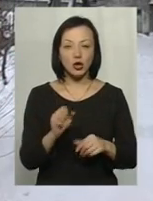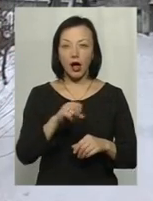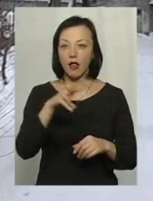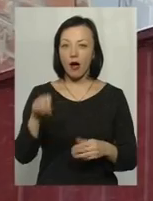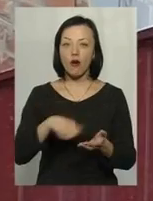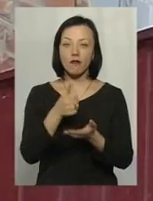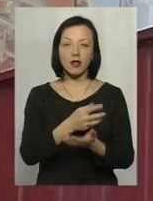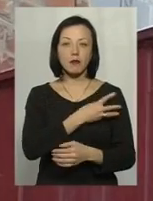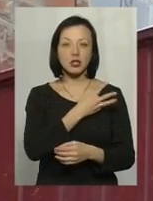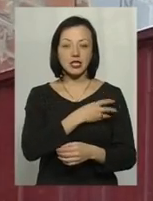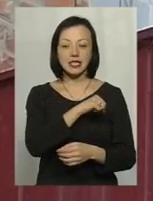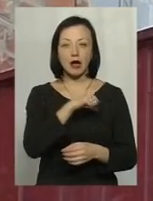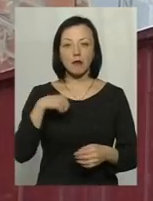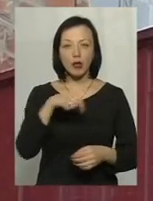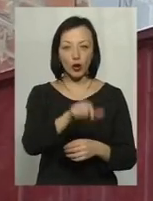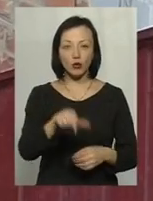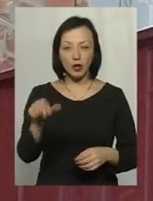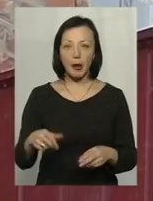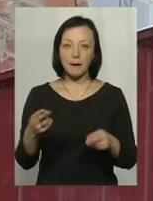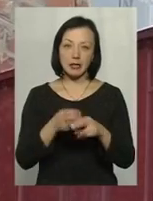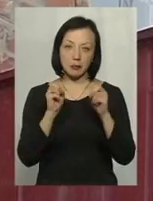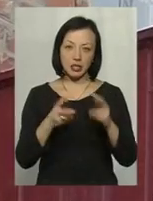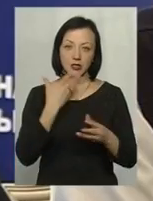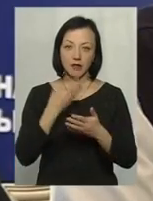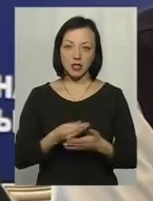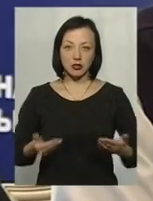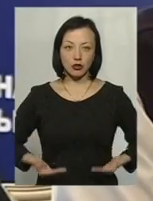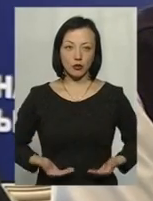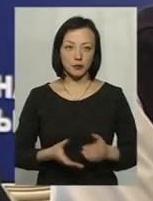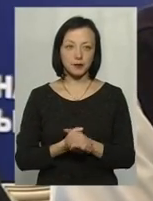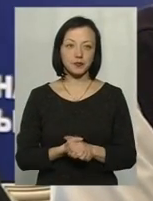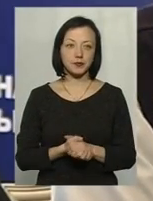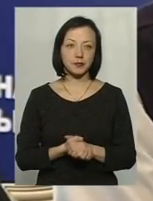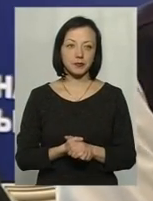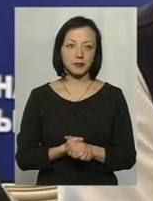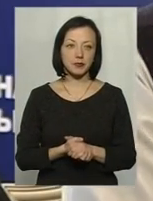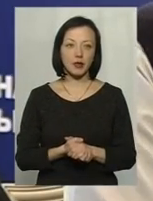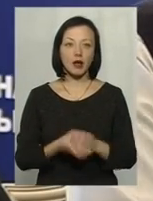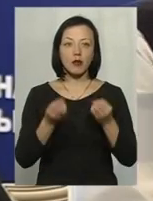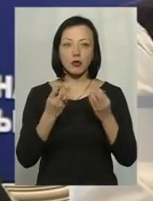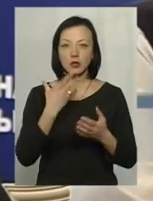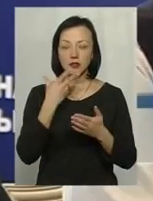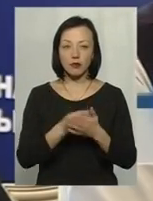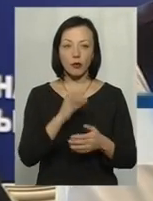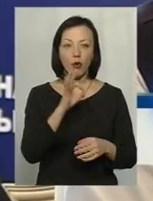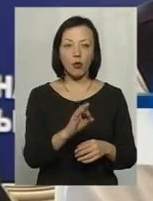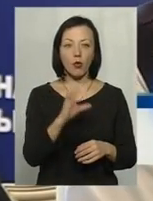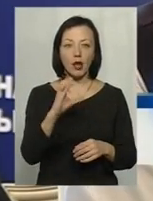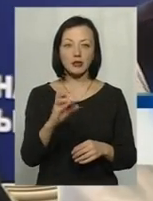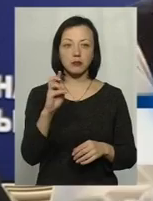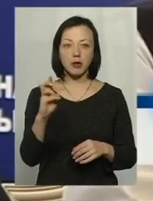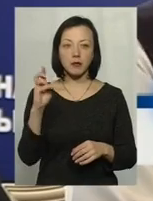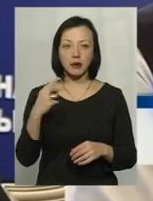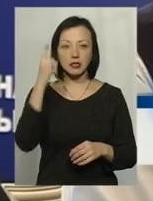головне – це бажання самих містян убезпечити власне житло. Просто на своєму ОСББ знаю того, що я вже пройшов той етап, коли